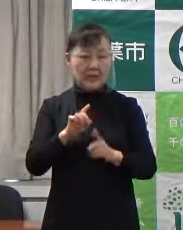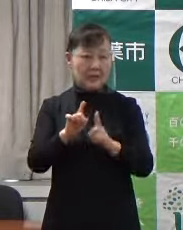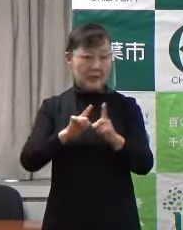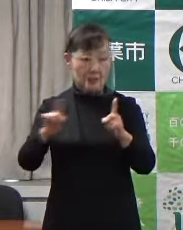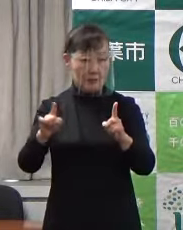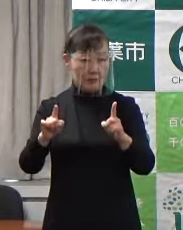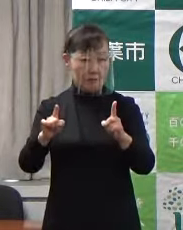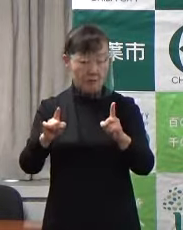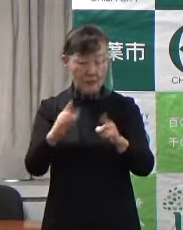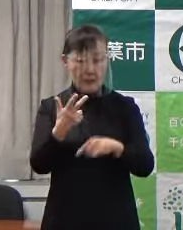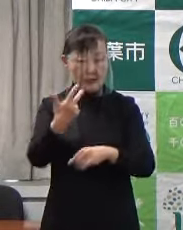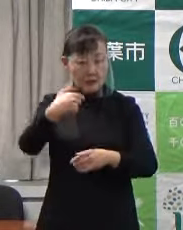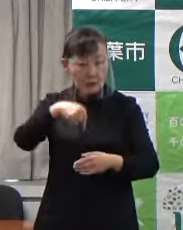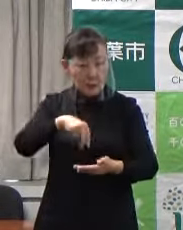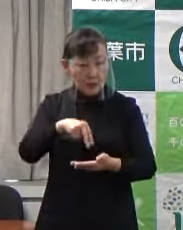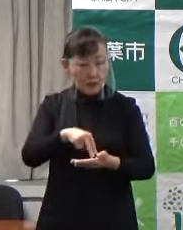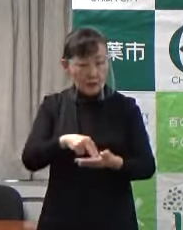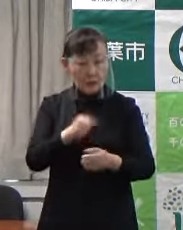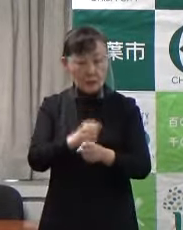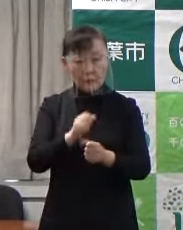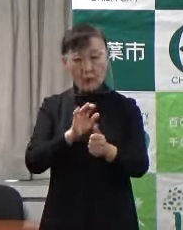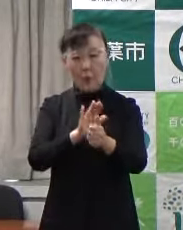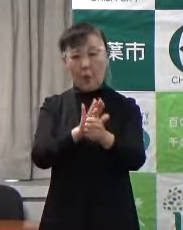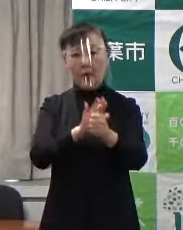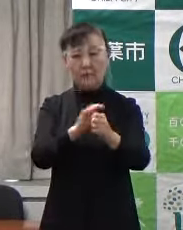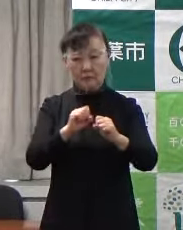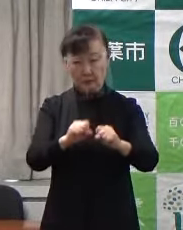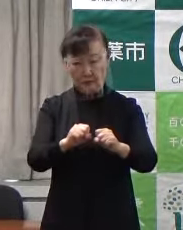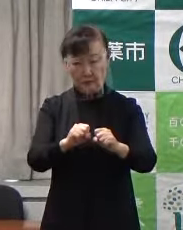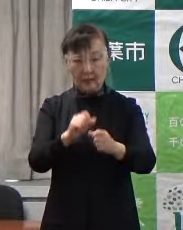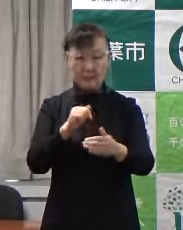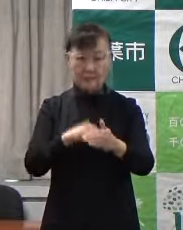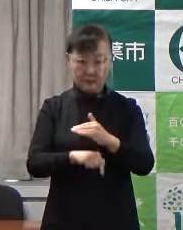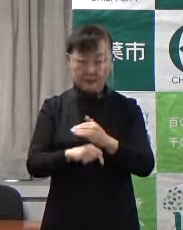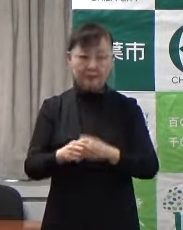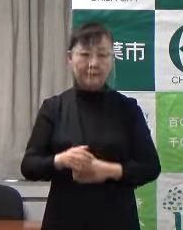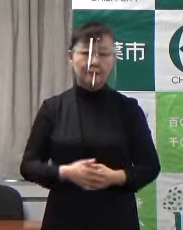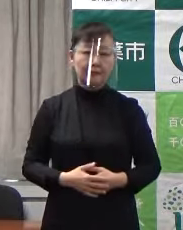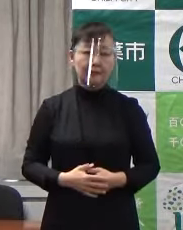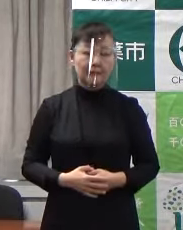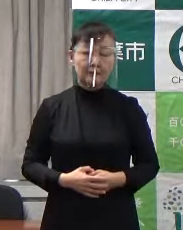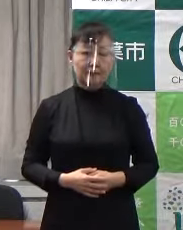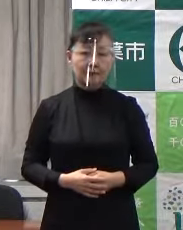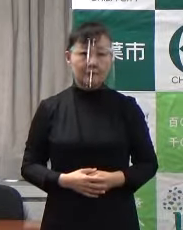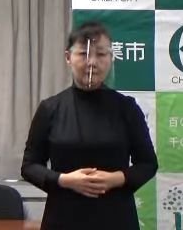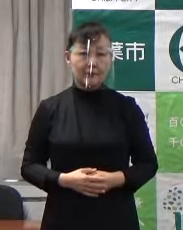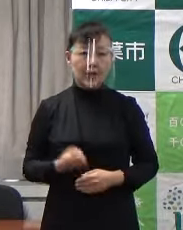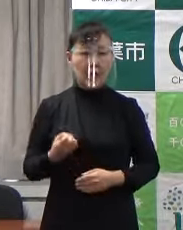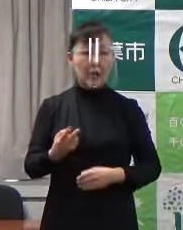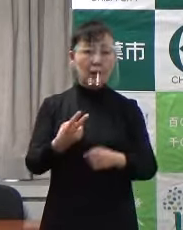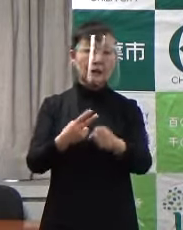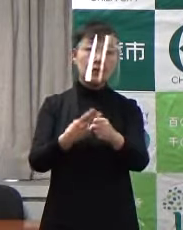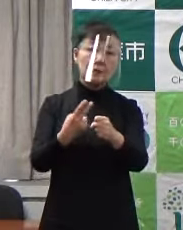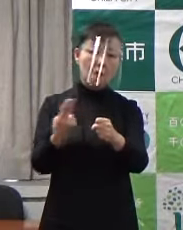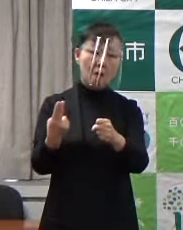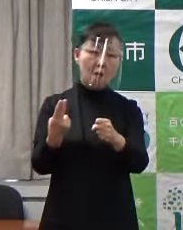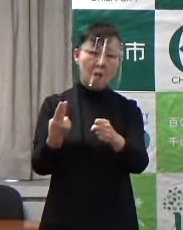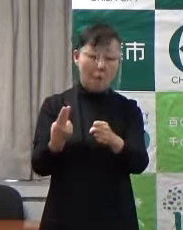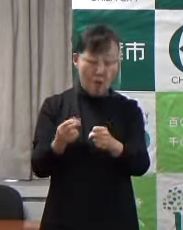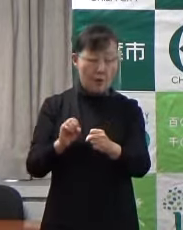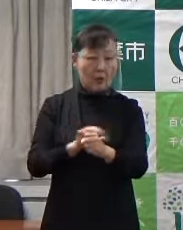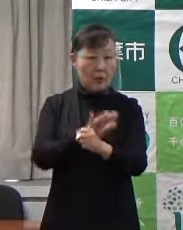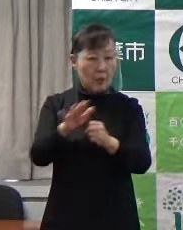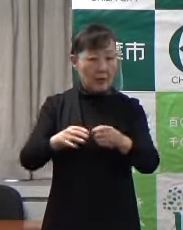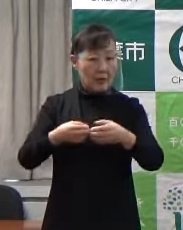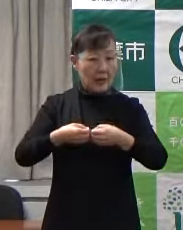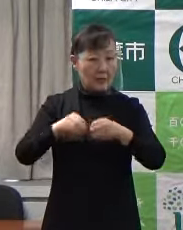を市役所としても作って応援をしていくということですね。で、令和2年度ですけれども、新型コロナウイ